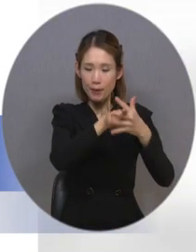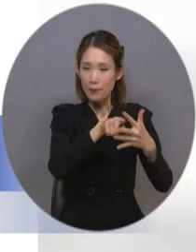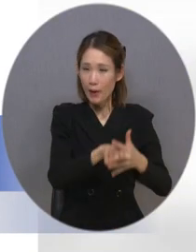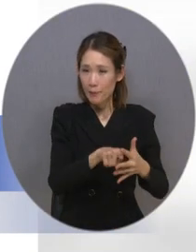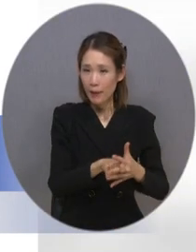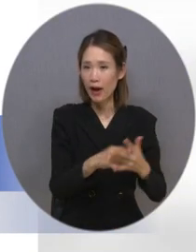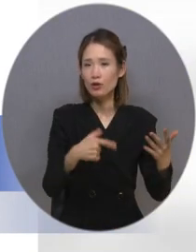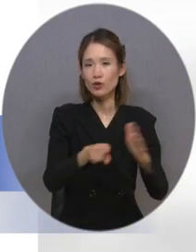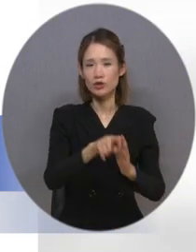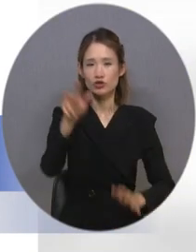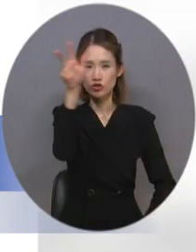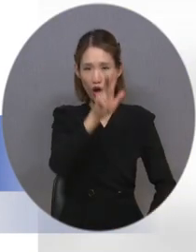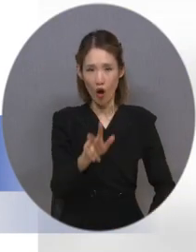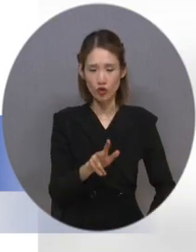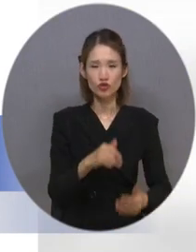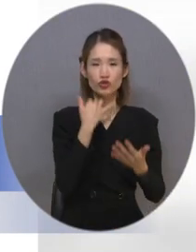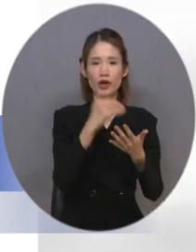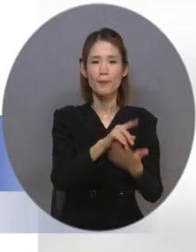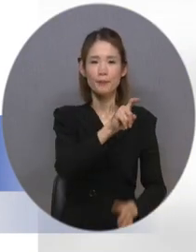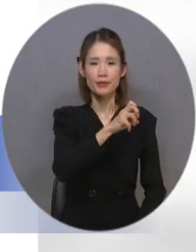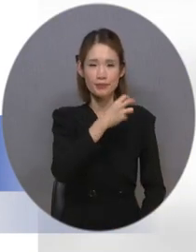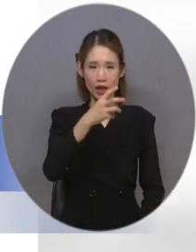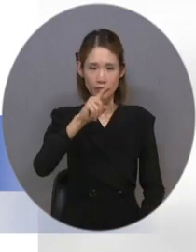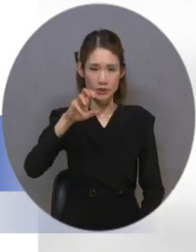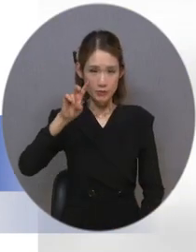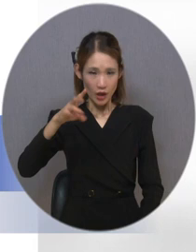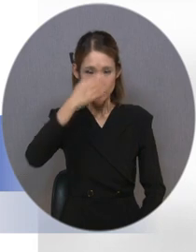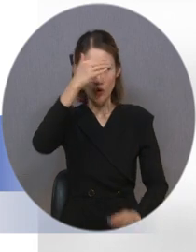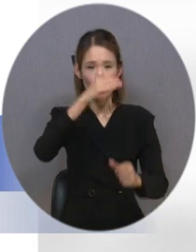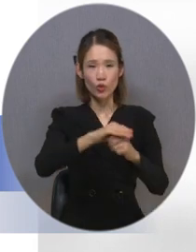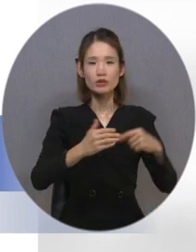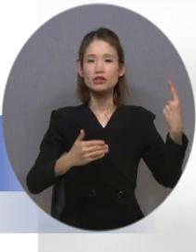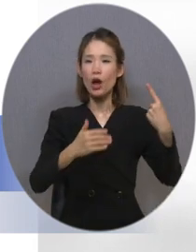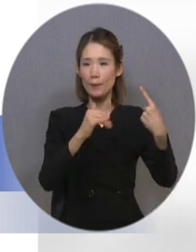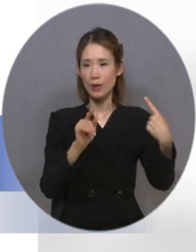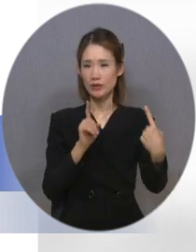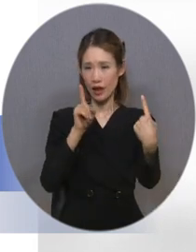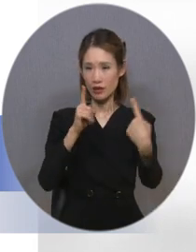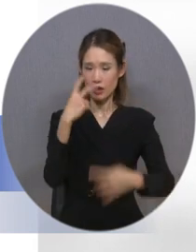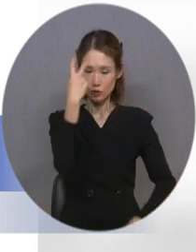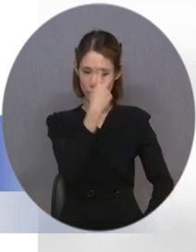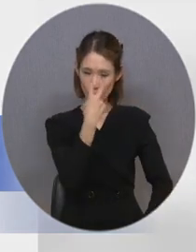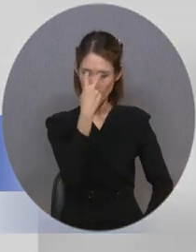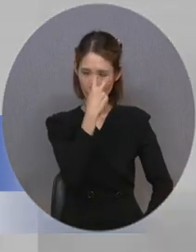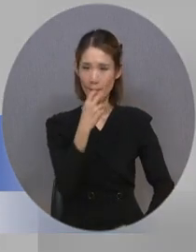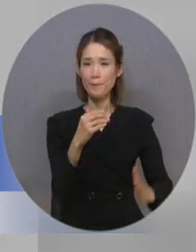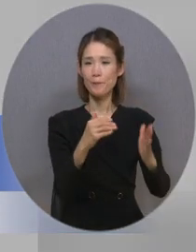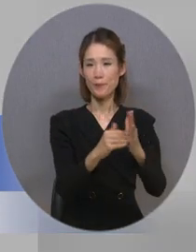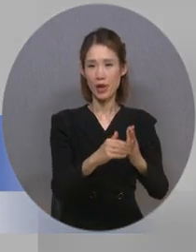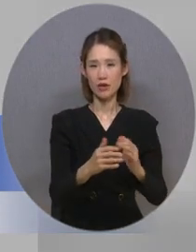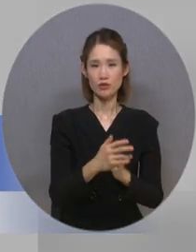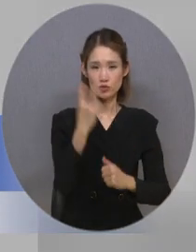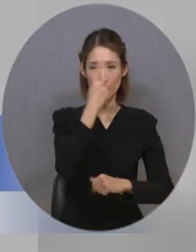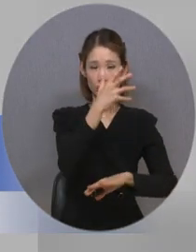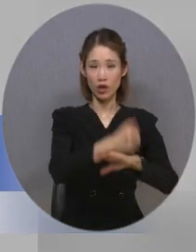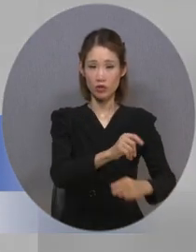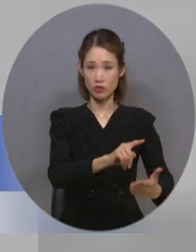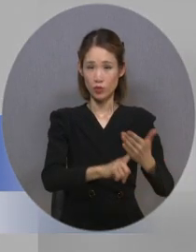전국 만 13세에서 24세 청소년 천명을 대상으로 조사를 실시했는데요 조사결과